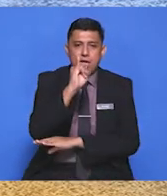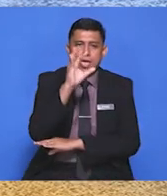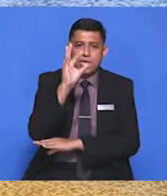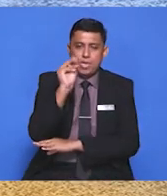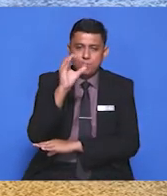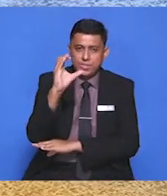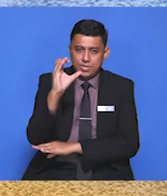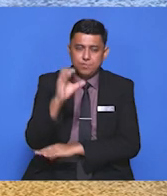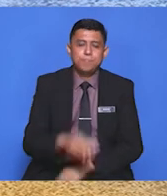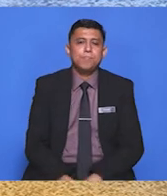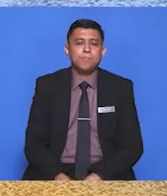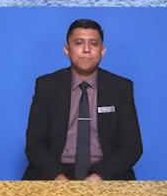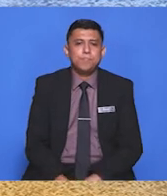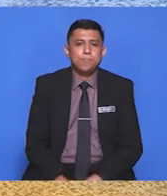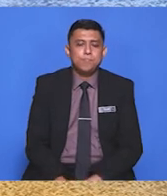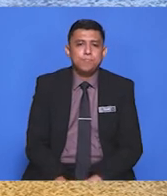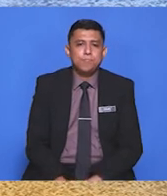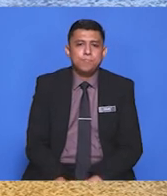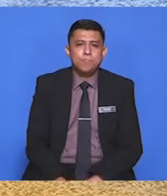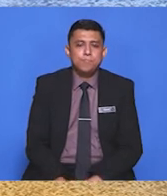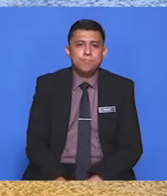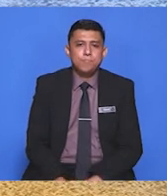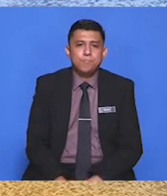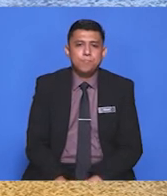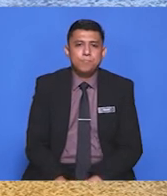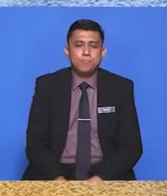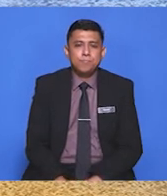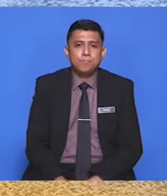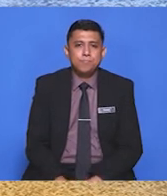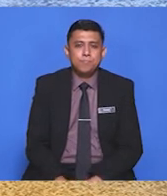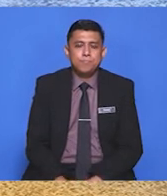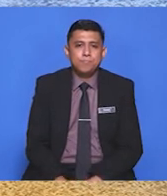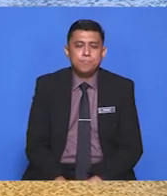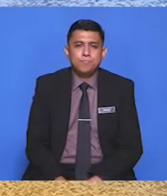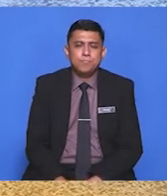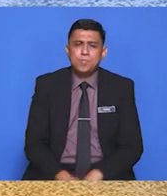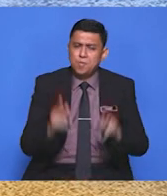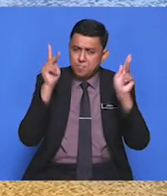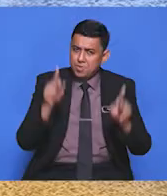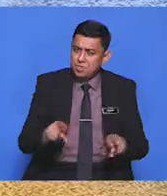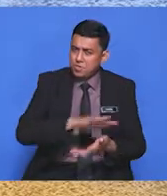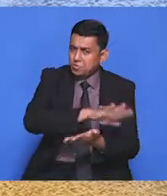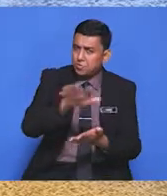IMC, Integrated Marketing Communication. Para pelajar sekalian,